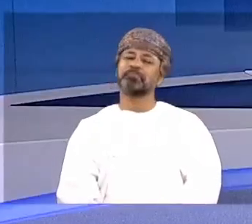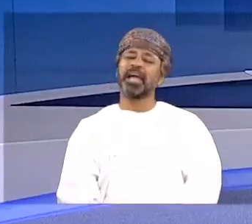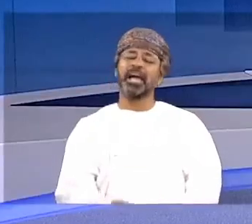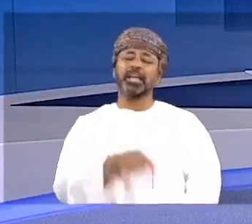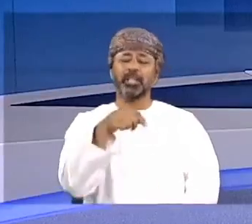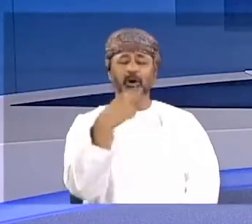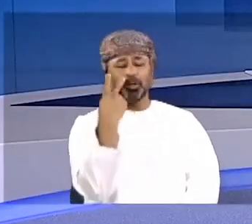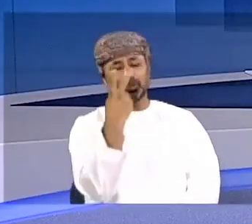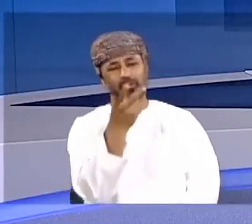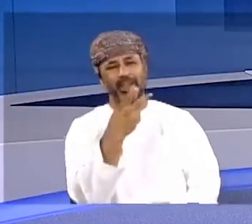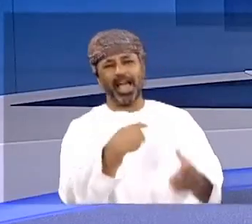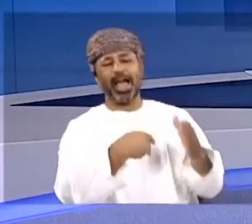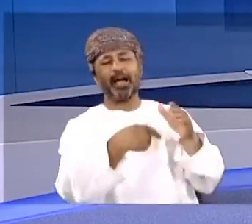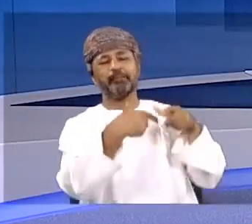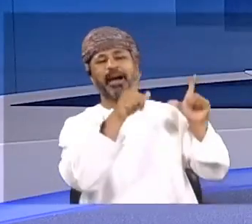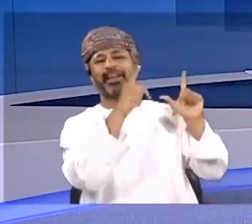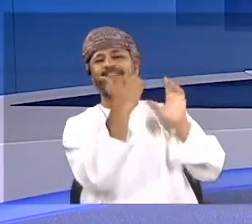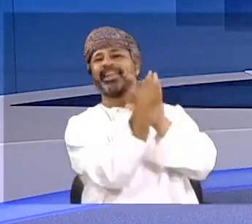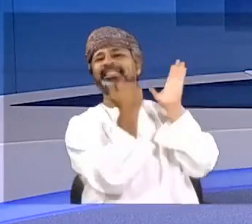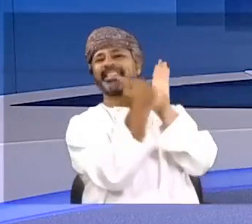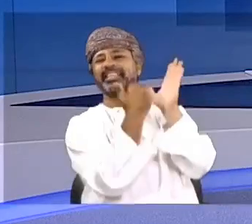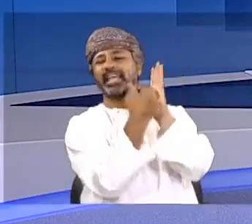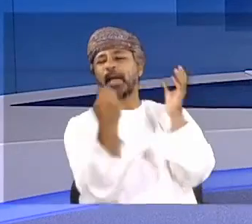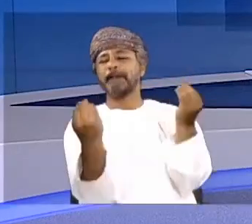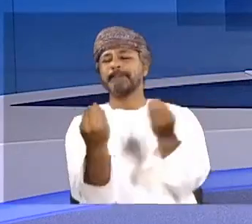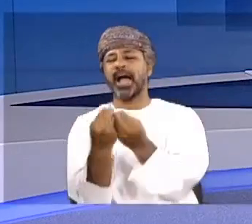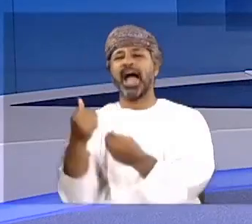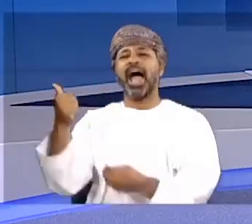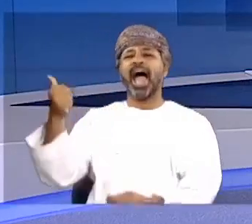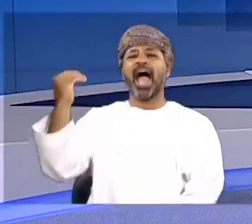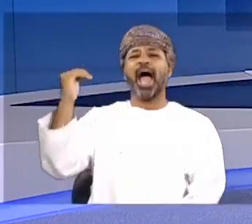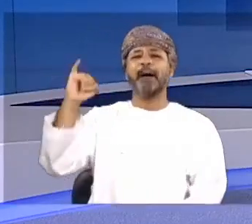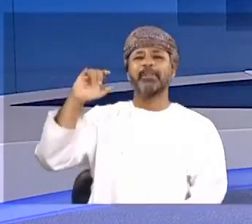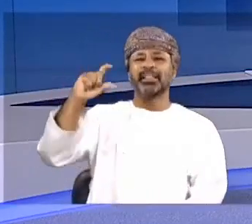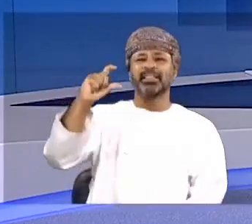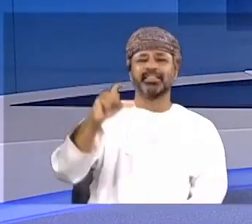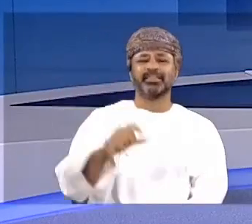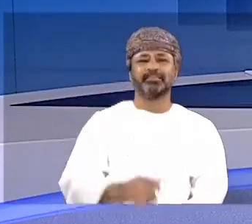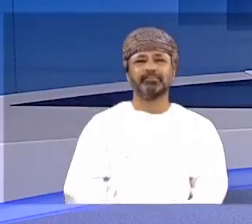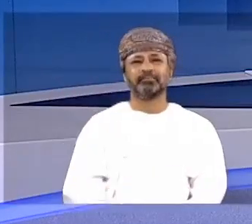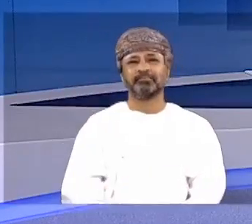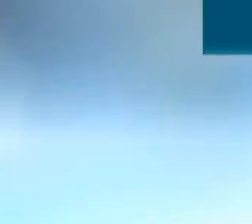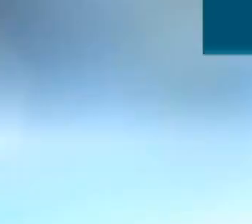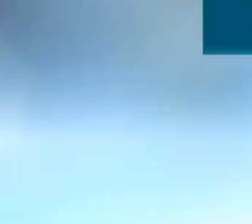نصل بحضراتكم الآن إلى الأخبار الاقتصادية مع أحمد بن راشد الهنائي.